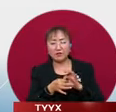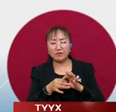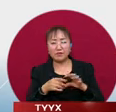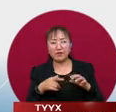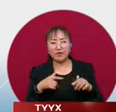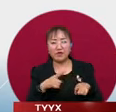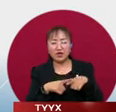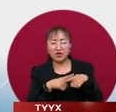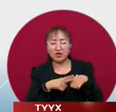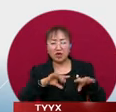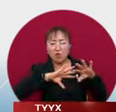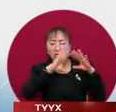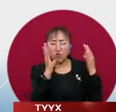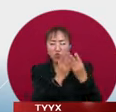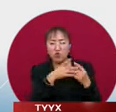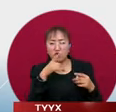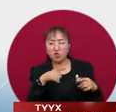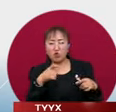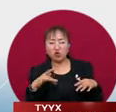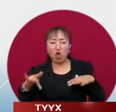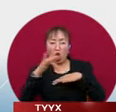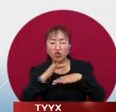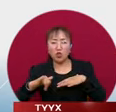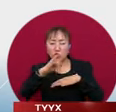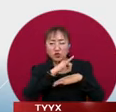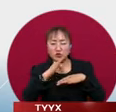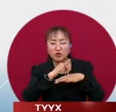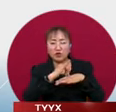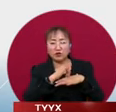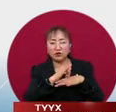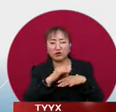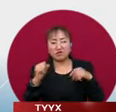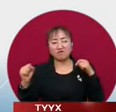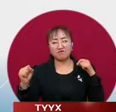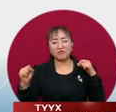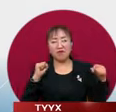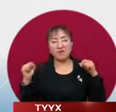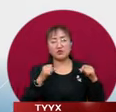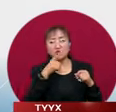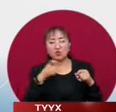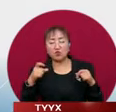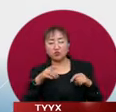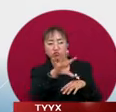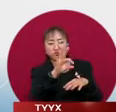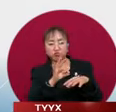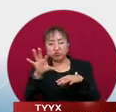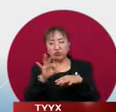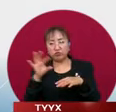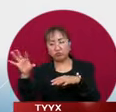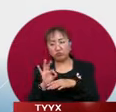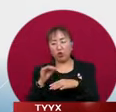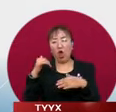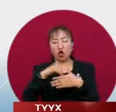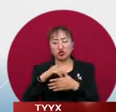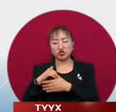байсан ч дайнаа зогсоогоод тухайн наадамдаа хот улс болгоноосо тамирчтай төлөөлүүлэн авчирж оролцдог байсан бах нэ.